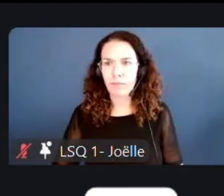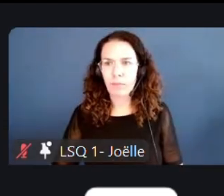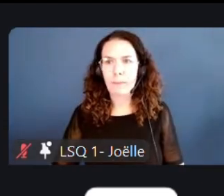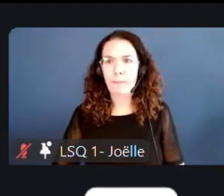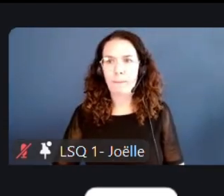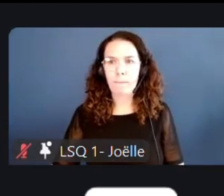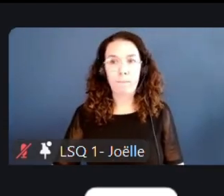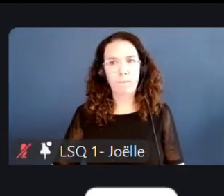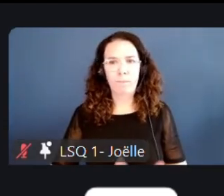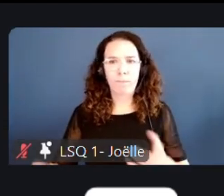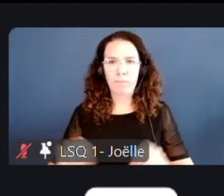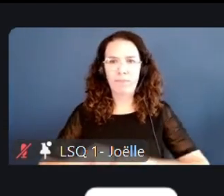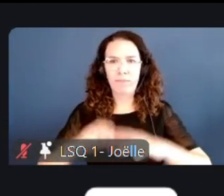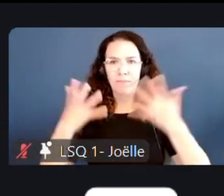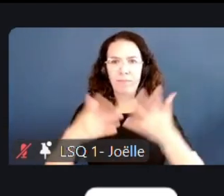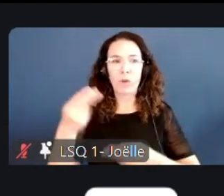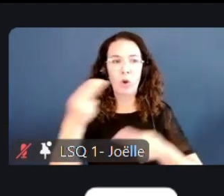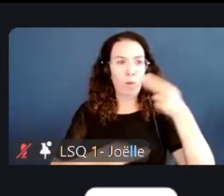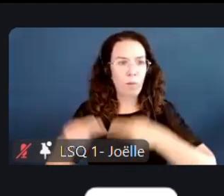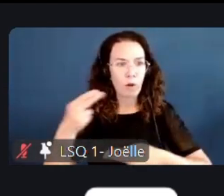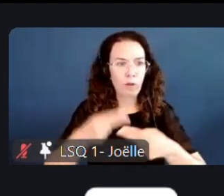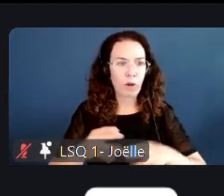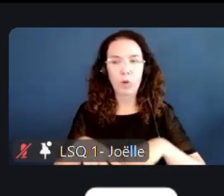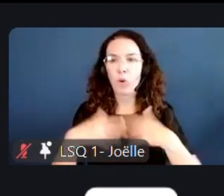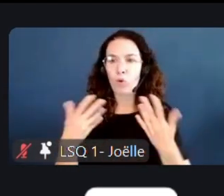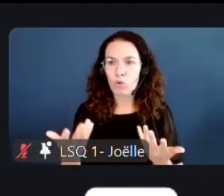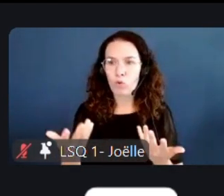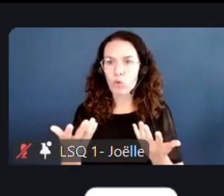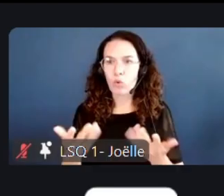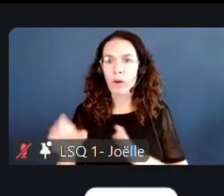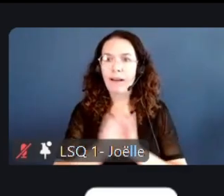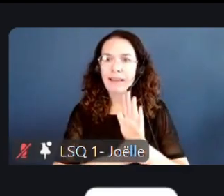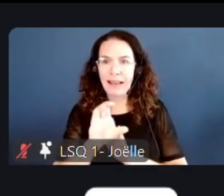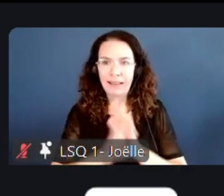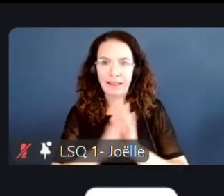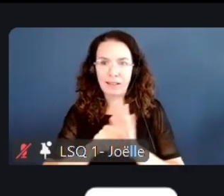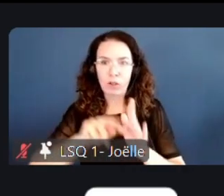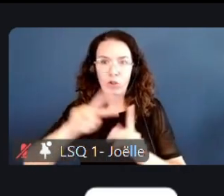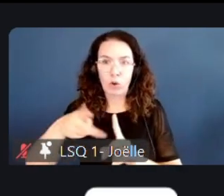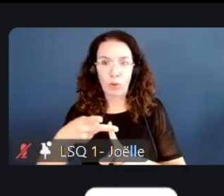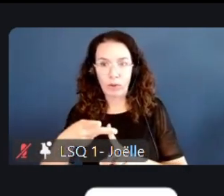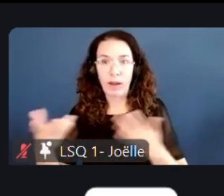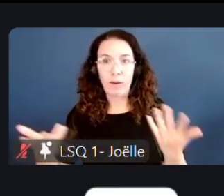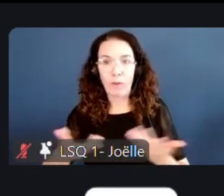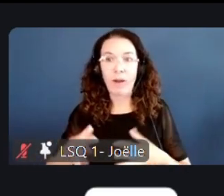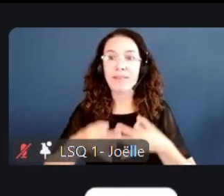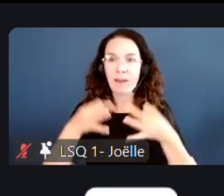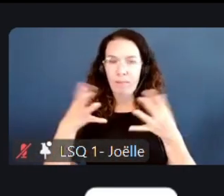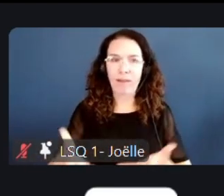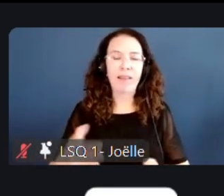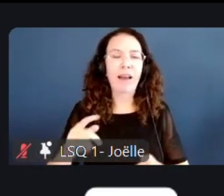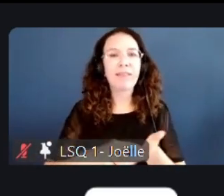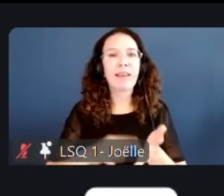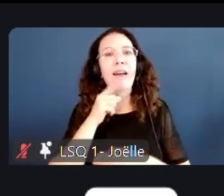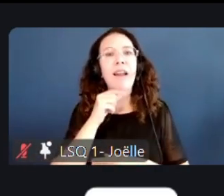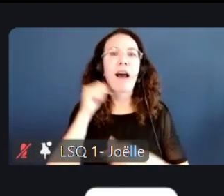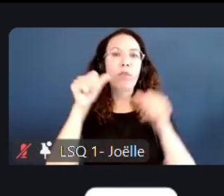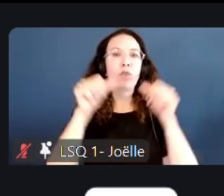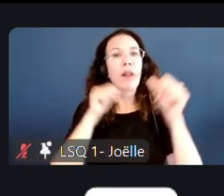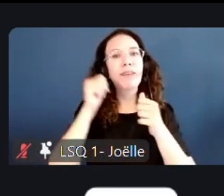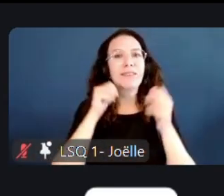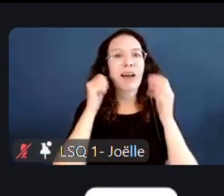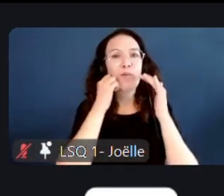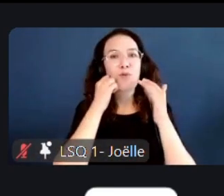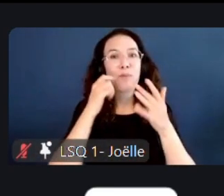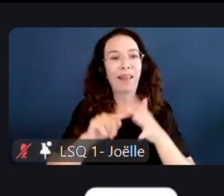des réactions hormonales et ou des caractéristiques secondaires qui se développent pendant la puberté. Plus